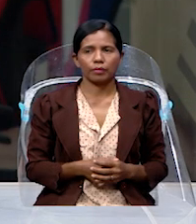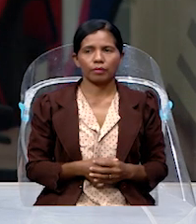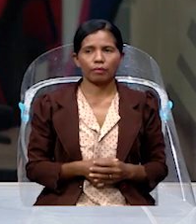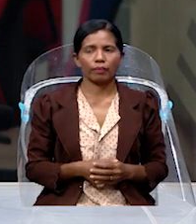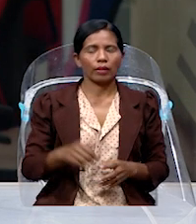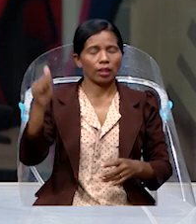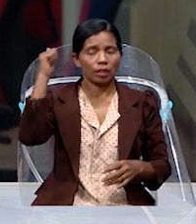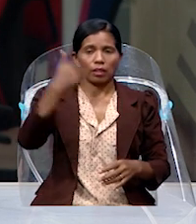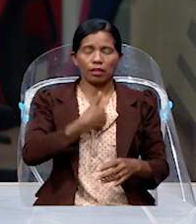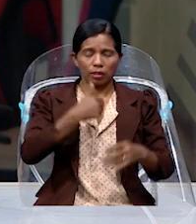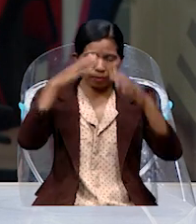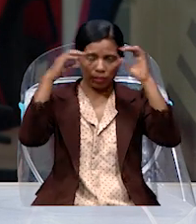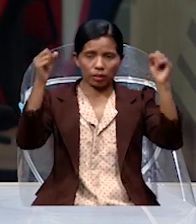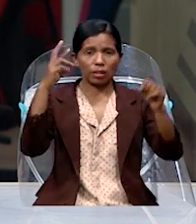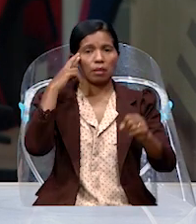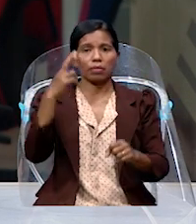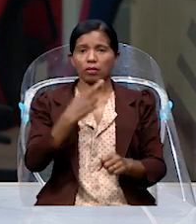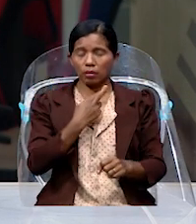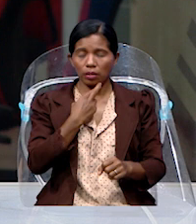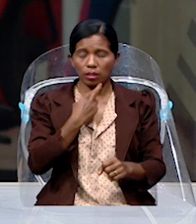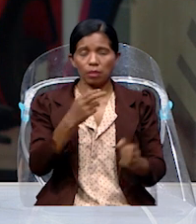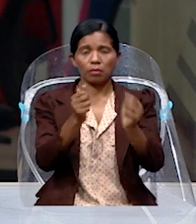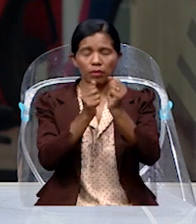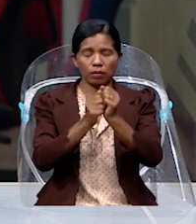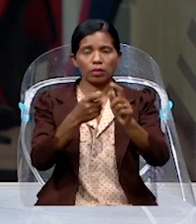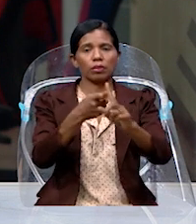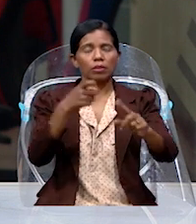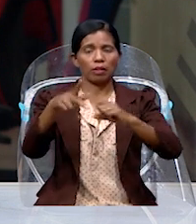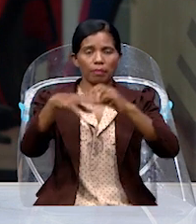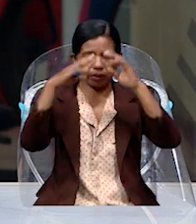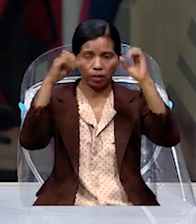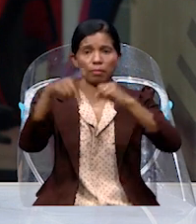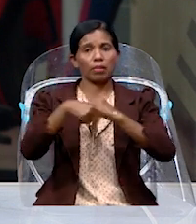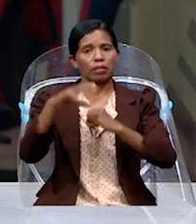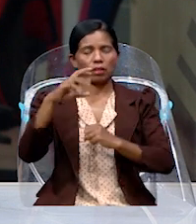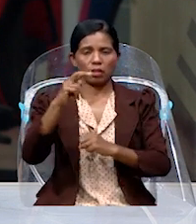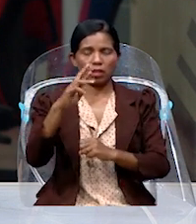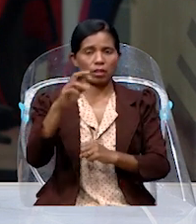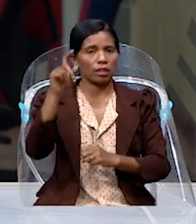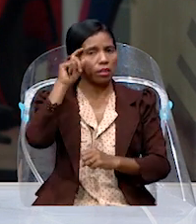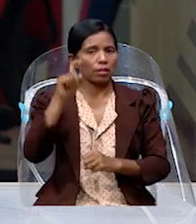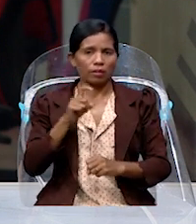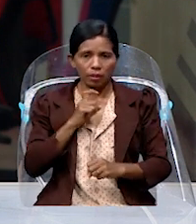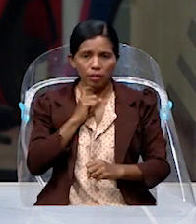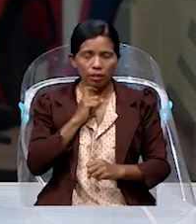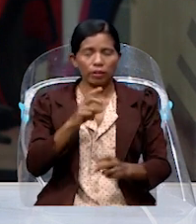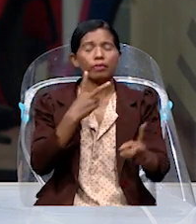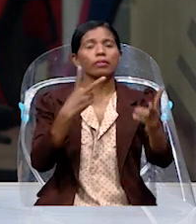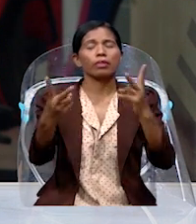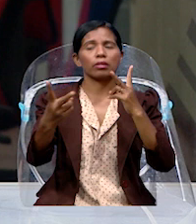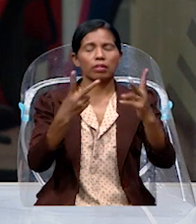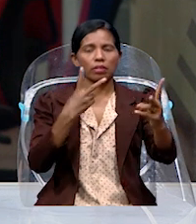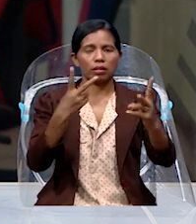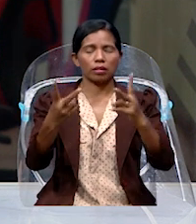Candidato Presidente Republika Zera Mozorta acompanha o vice-presidente Partido CNRD, Kairala Sanana Gusmão, visita